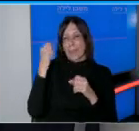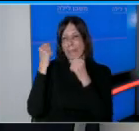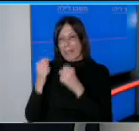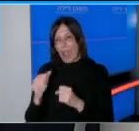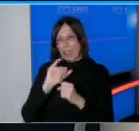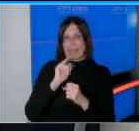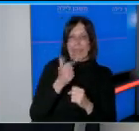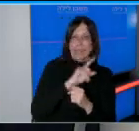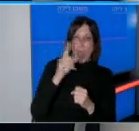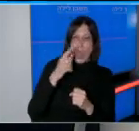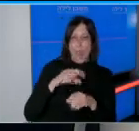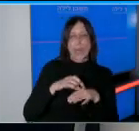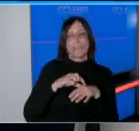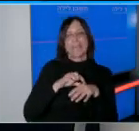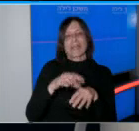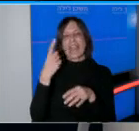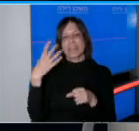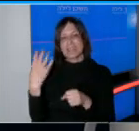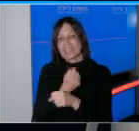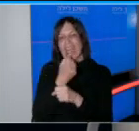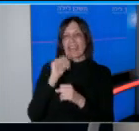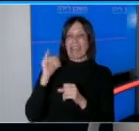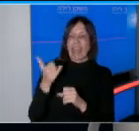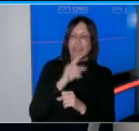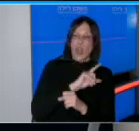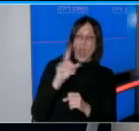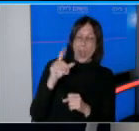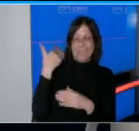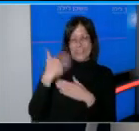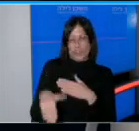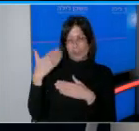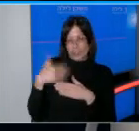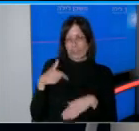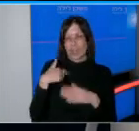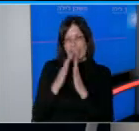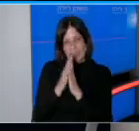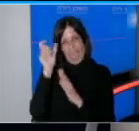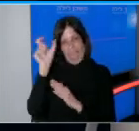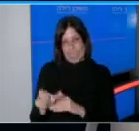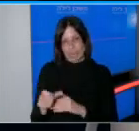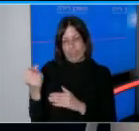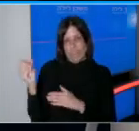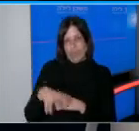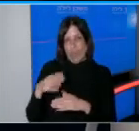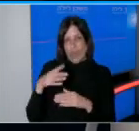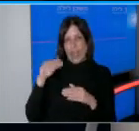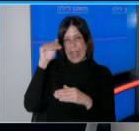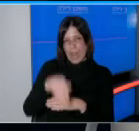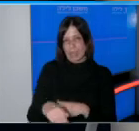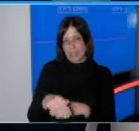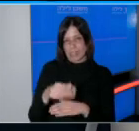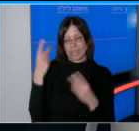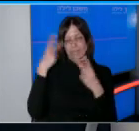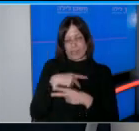ביטחון, מנהיג אחד מצליח וכו וכו, בסוף בסוף אני מקווה שהאזרח והאזרחית שהגיעו לקלפי יחזיקו בראש, שאנחנו לא מדברים